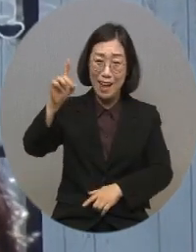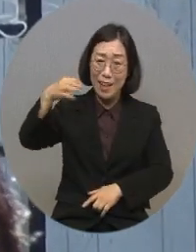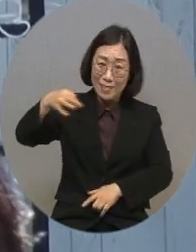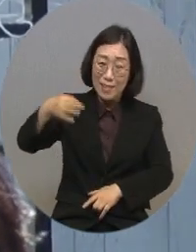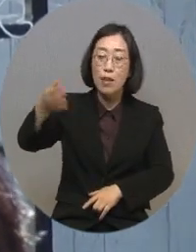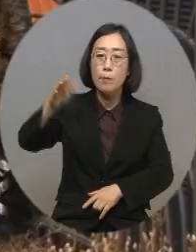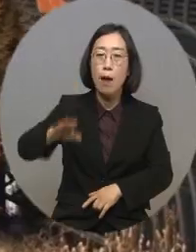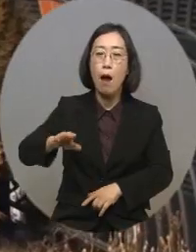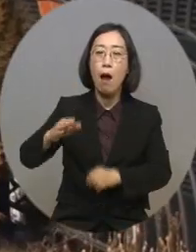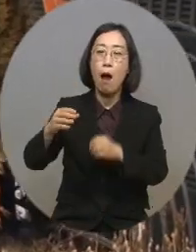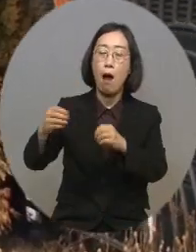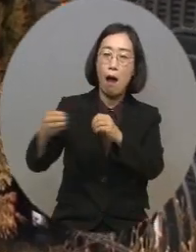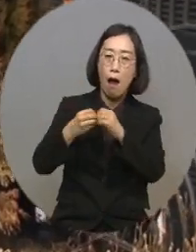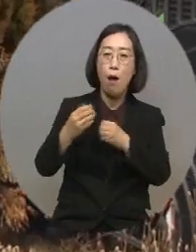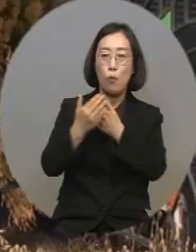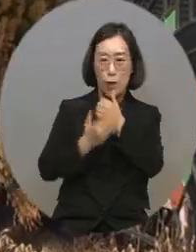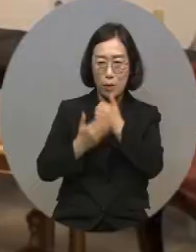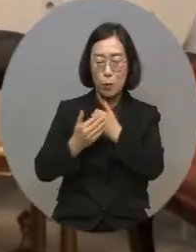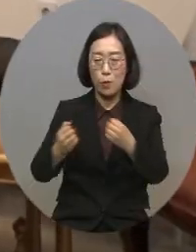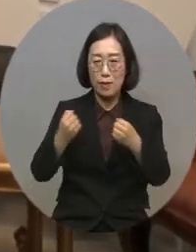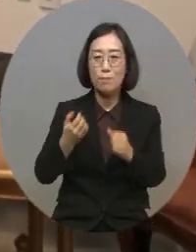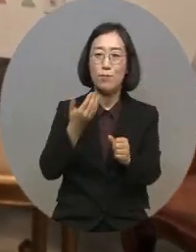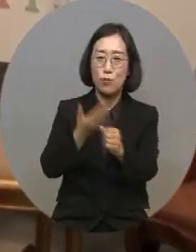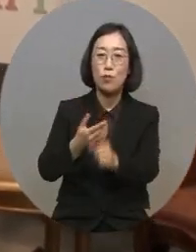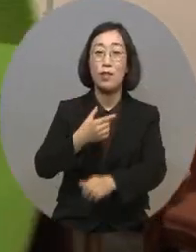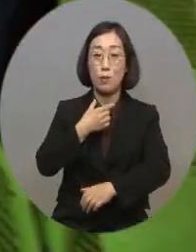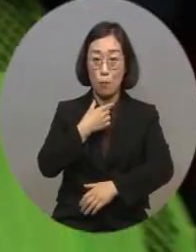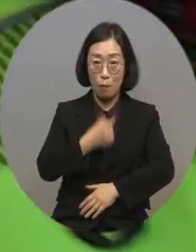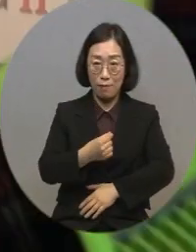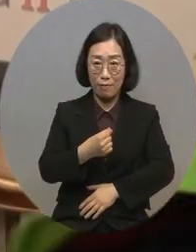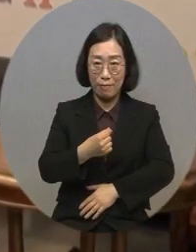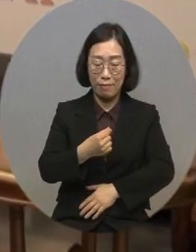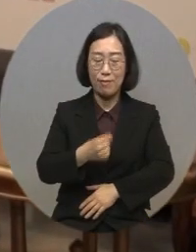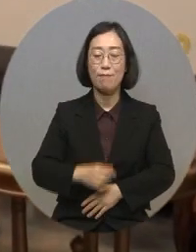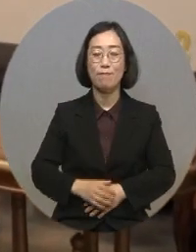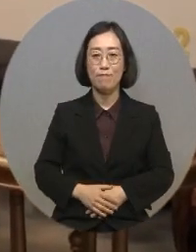따뜻한 위로와 힘이 되어주길 바랍니다. 복지TV 경기방송 정우선입니다.